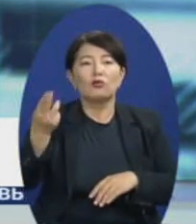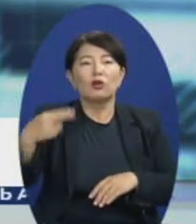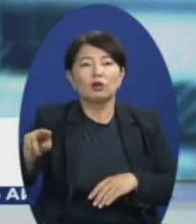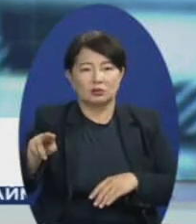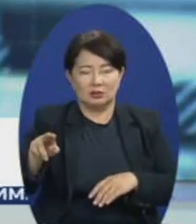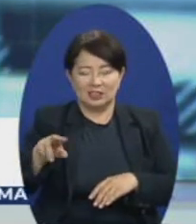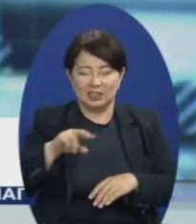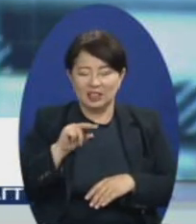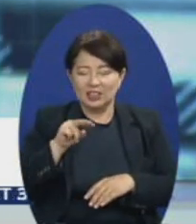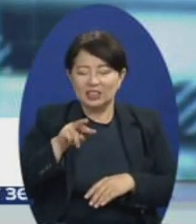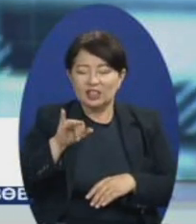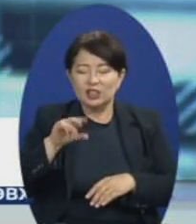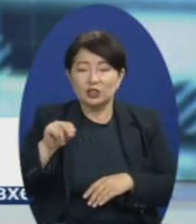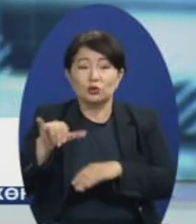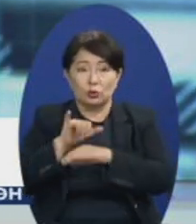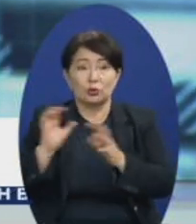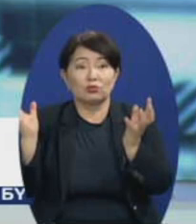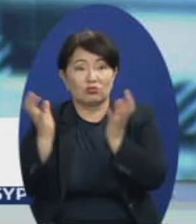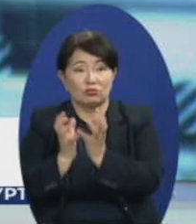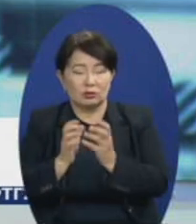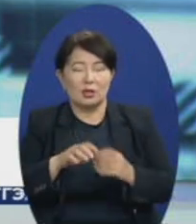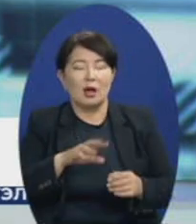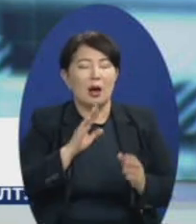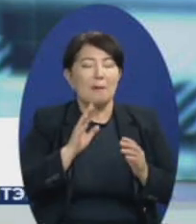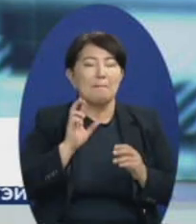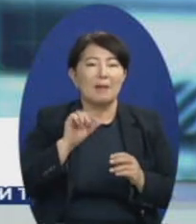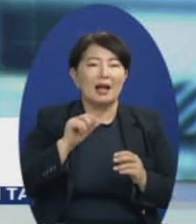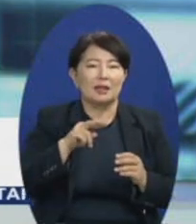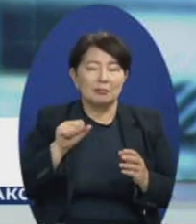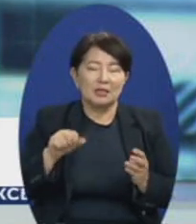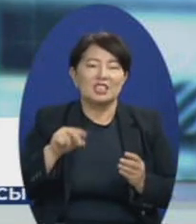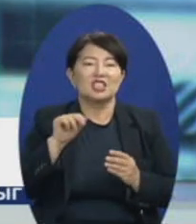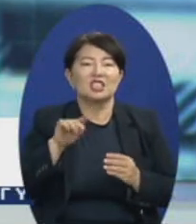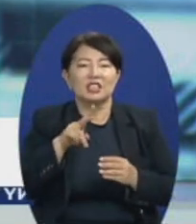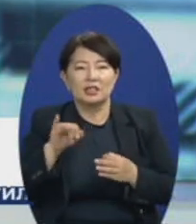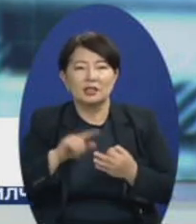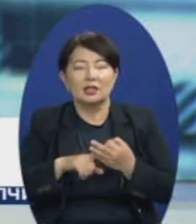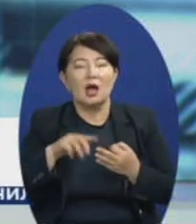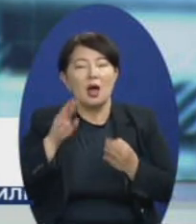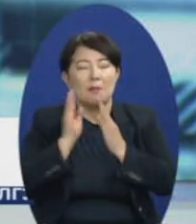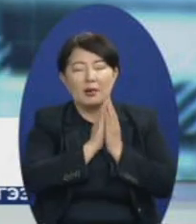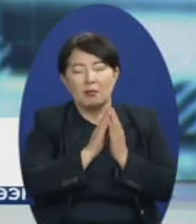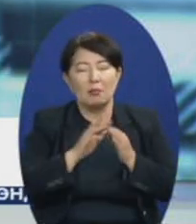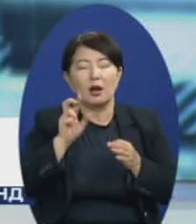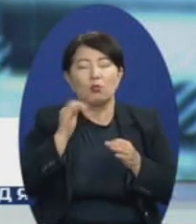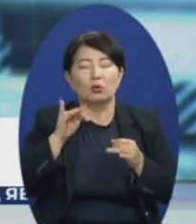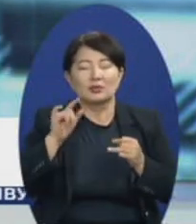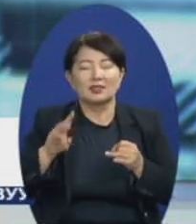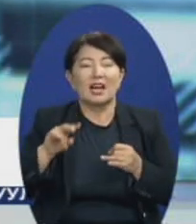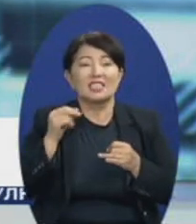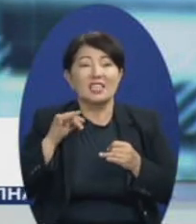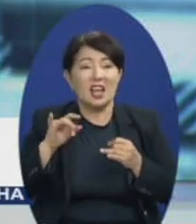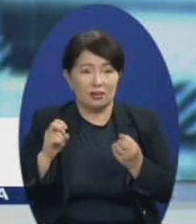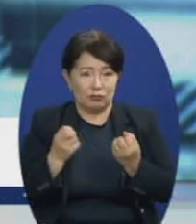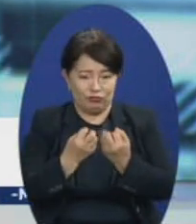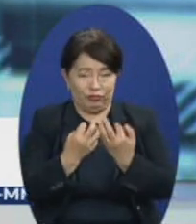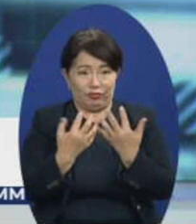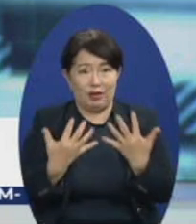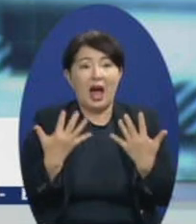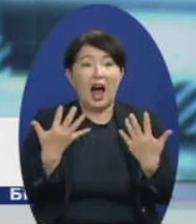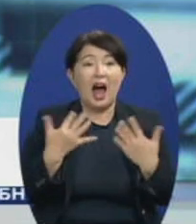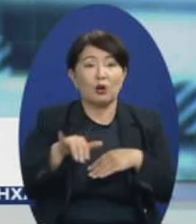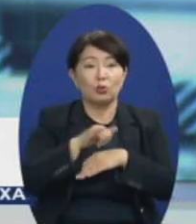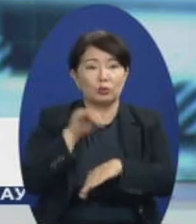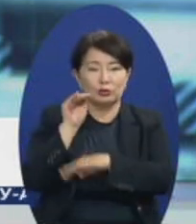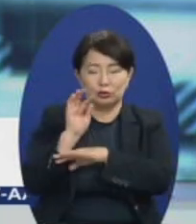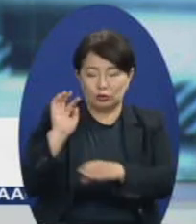байгуулагдаж байгаа чуулганд Балб, Чил, Афганистан, Мьянмар, Итали, Шри-Ланк, Бутан, Кен зэрэг Гималайн улсын 10 гаруй улсын